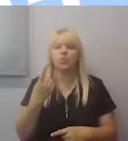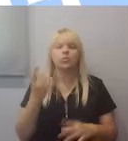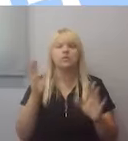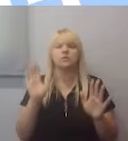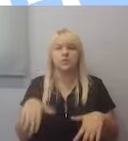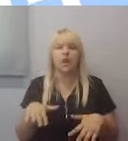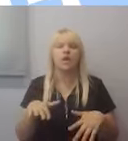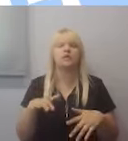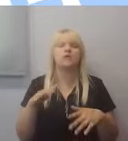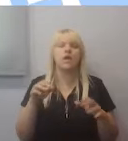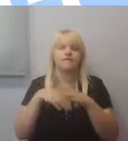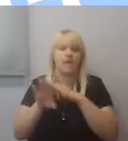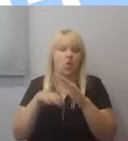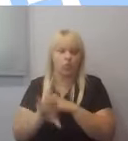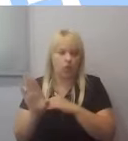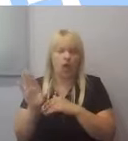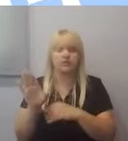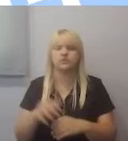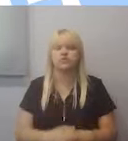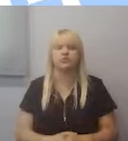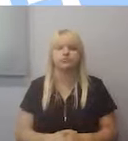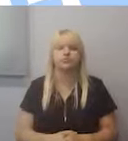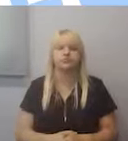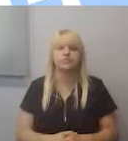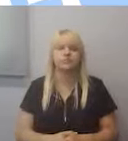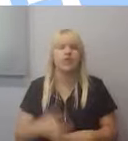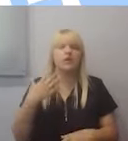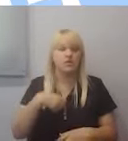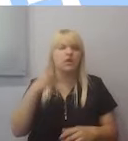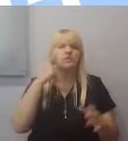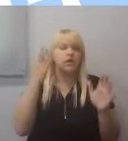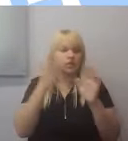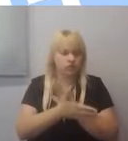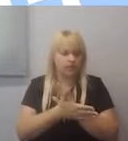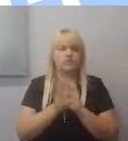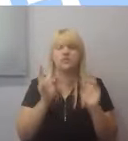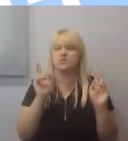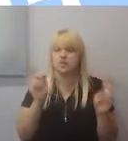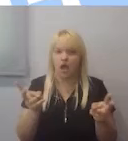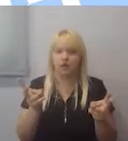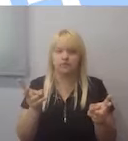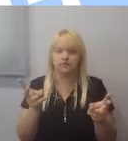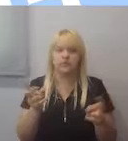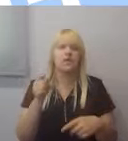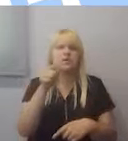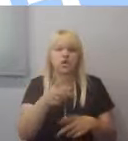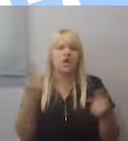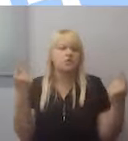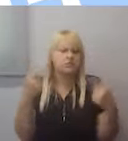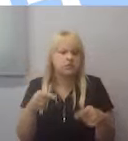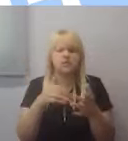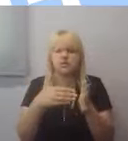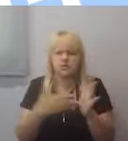evakuāciju par par ka ka ka jārēķinās ar to ka krīzes situācijas ka ka ir